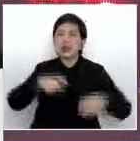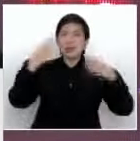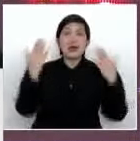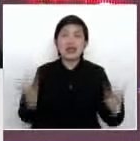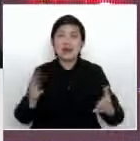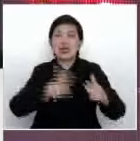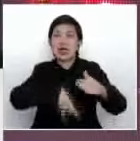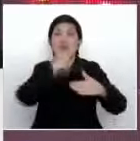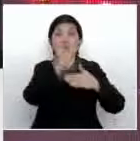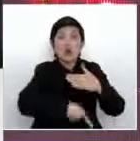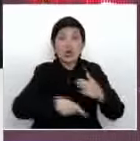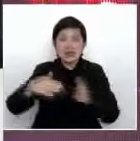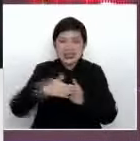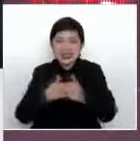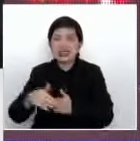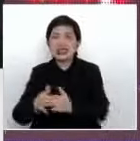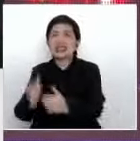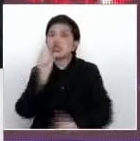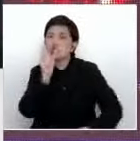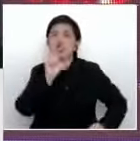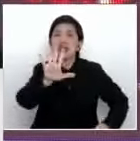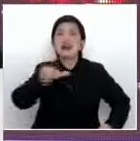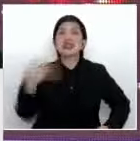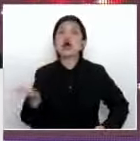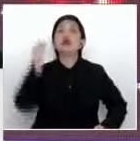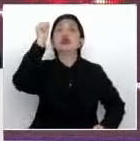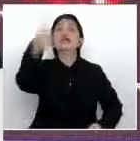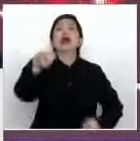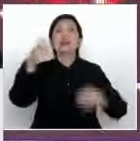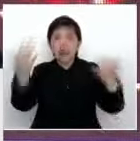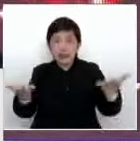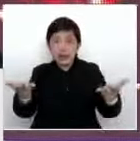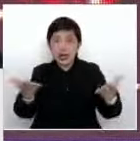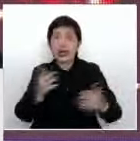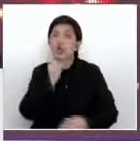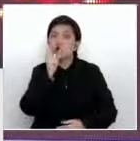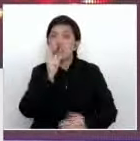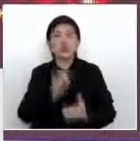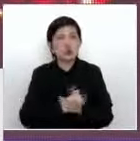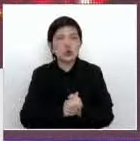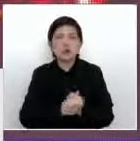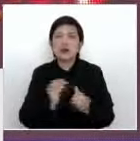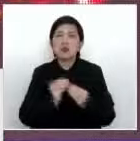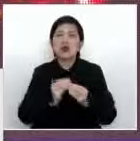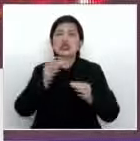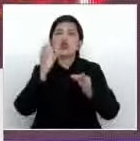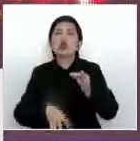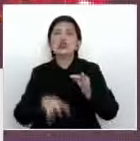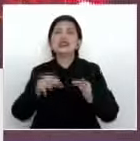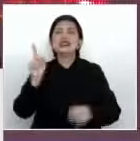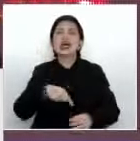program strategis dalam 5 tahun kepemimpinan Anda untuk mengatasi kemacetan di